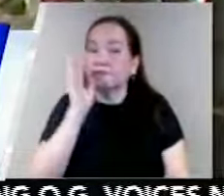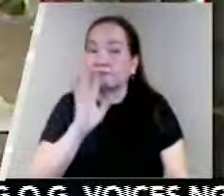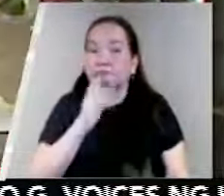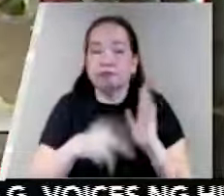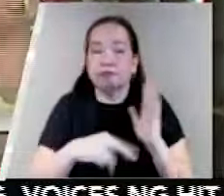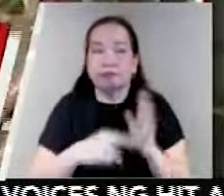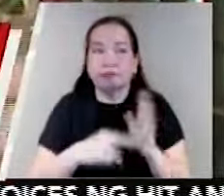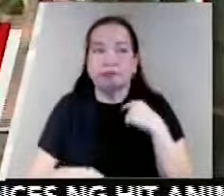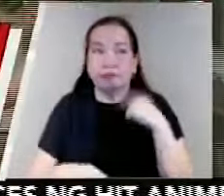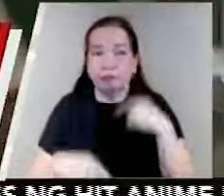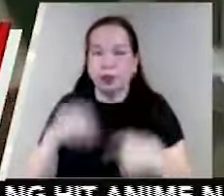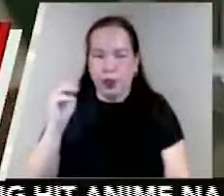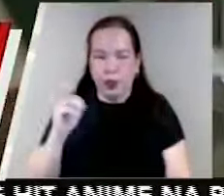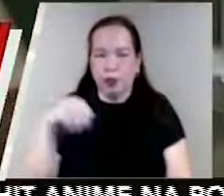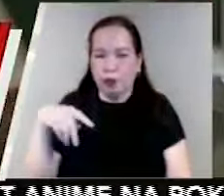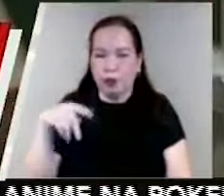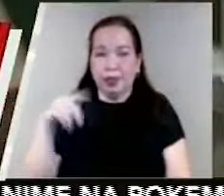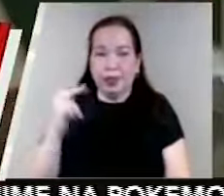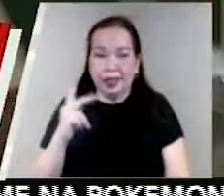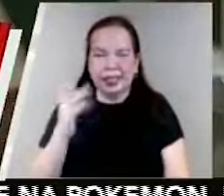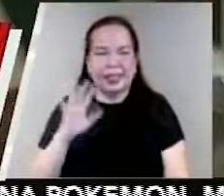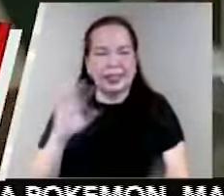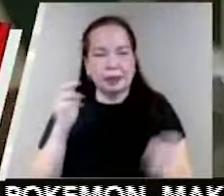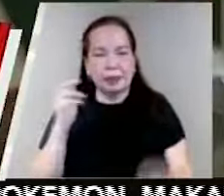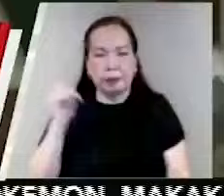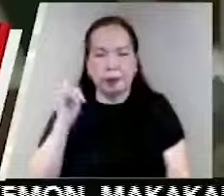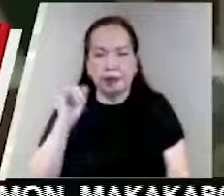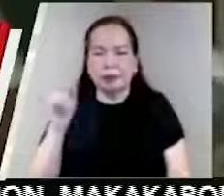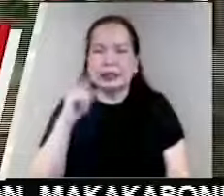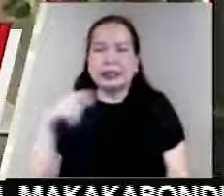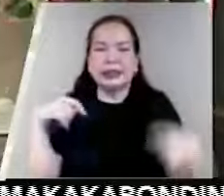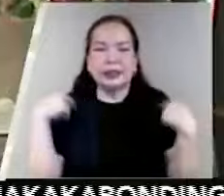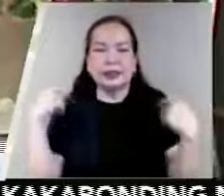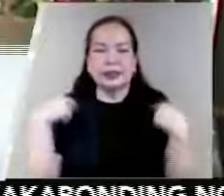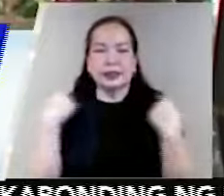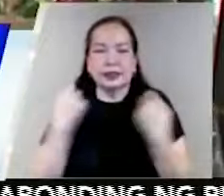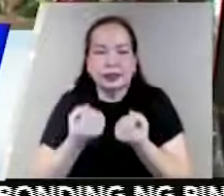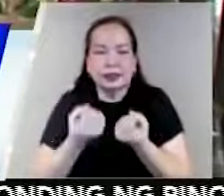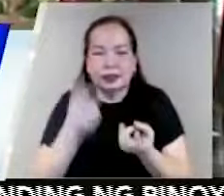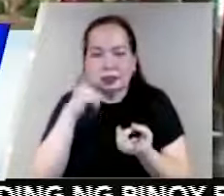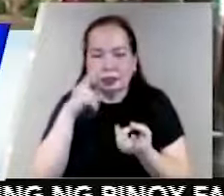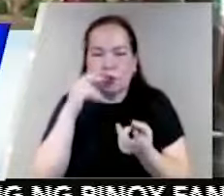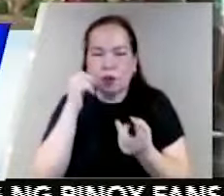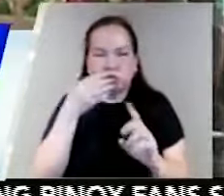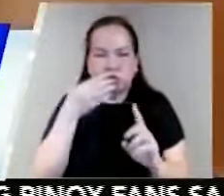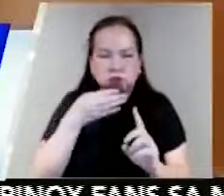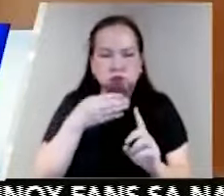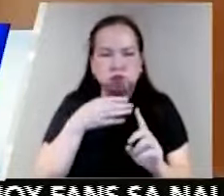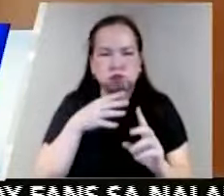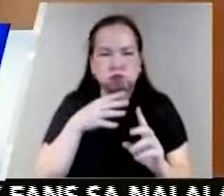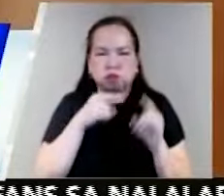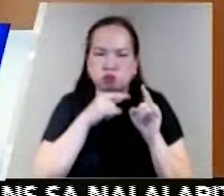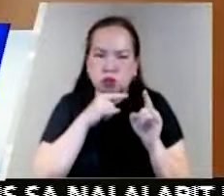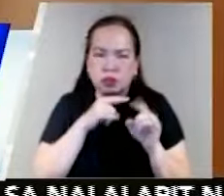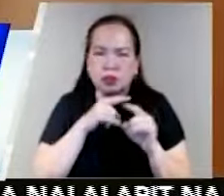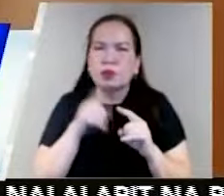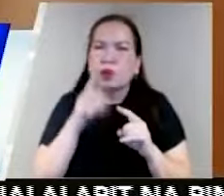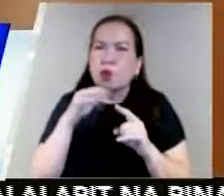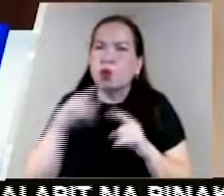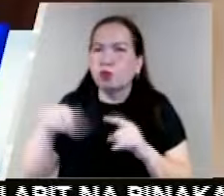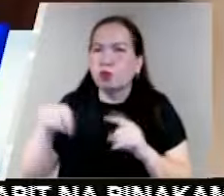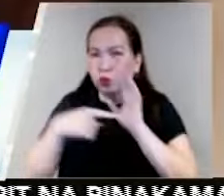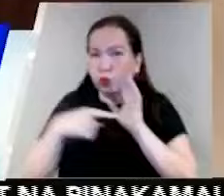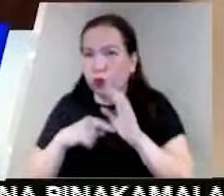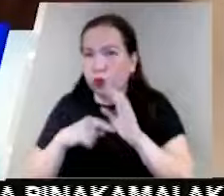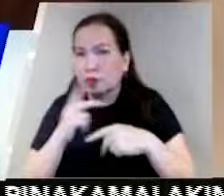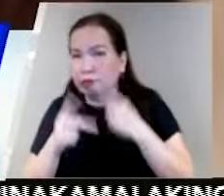to, syempre kasi pag teenage pregnancy, parang laging binubuli. Sana maging mabait po tayo sa isa't isa. Kwento naman ni Vanessa